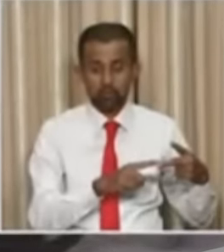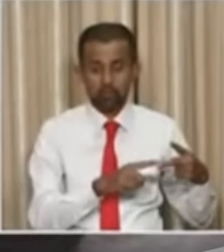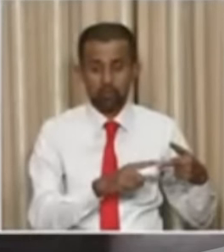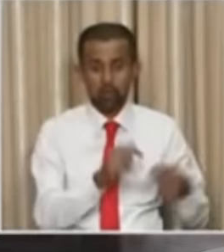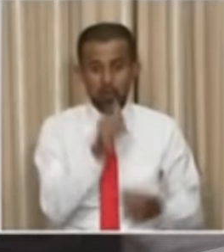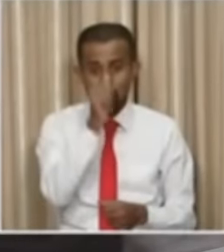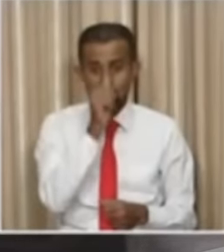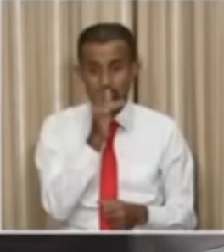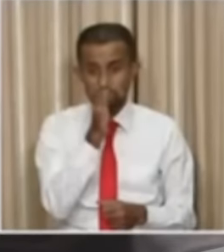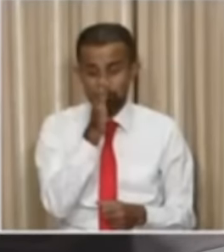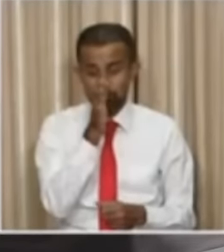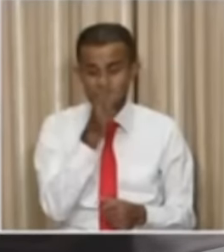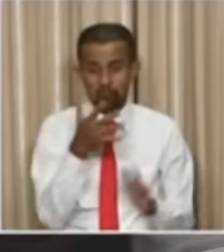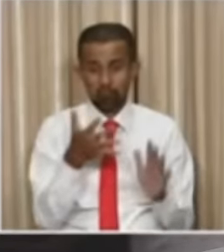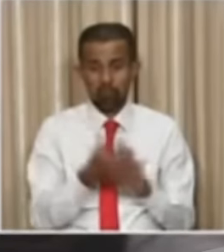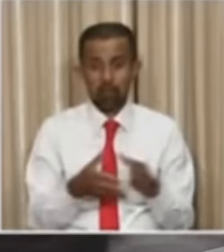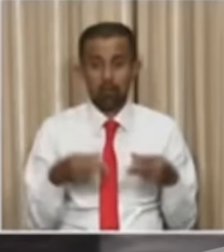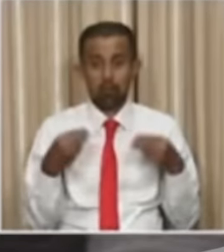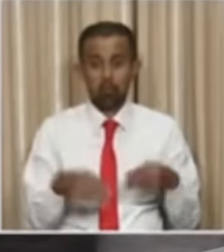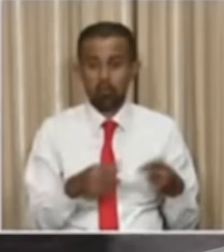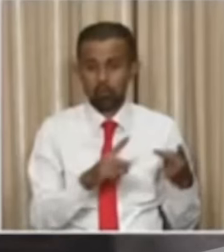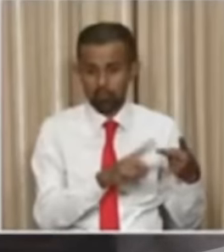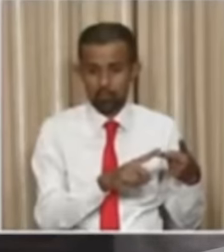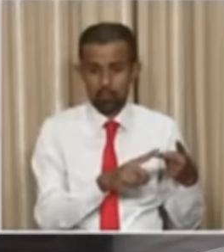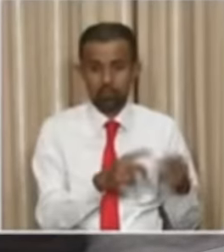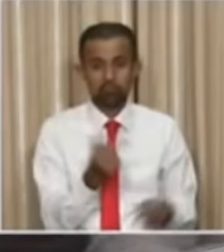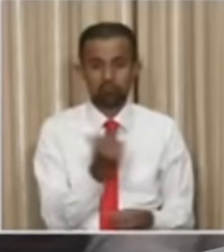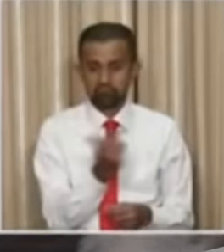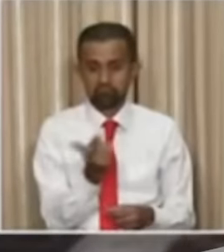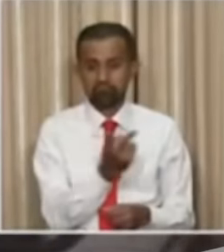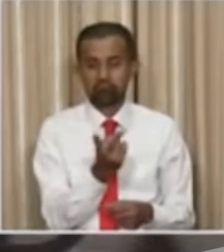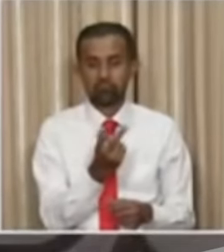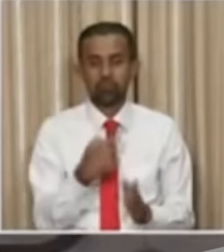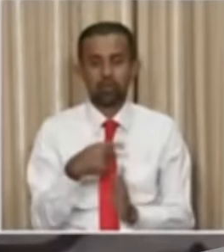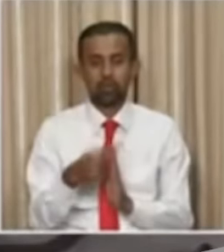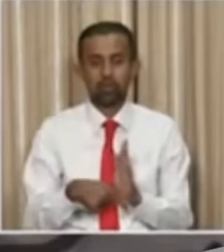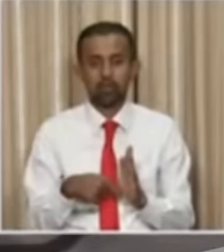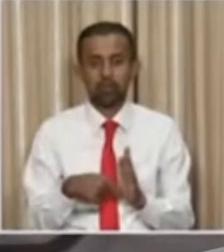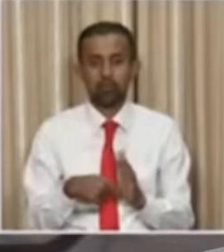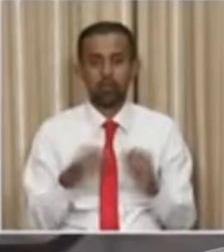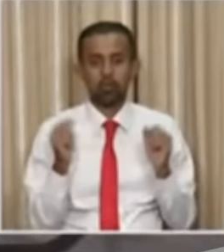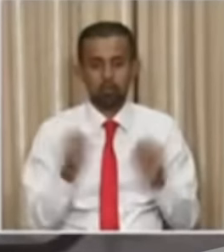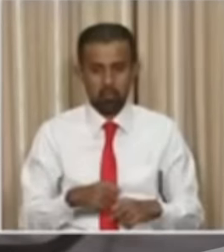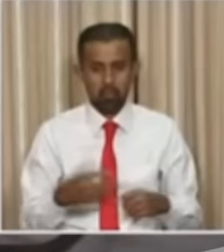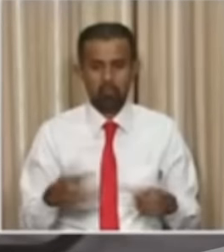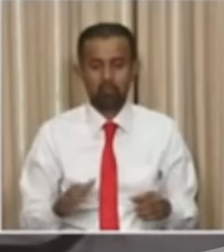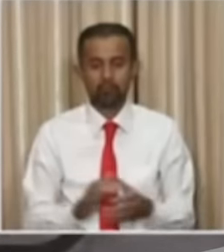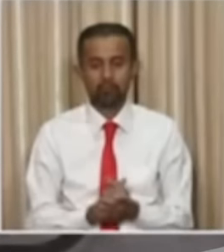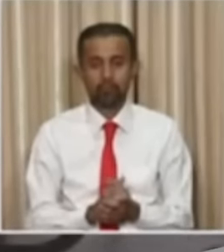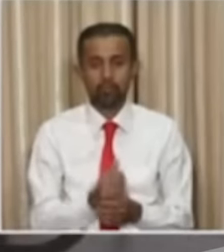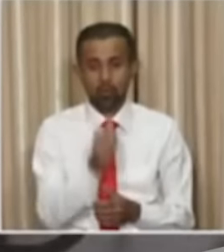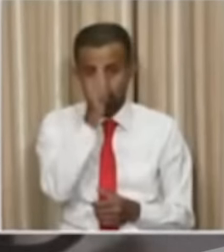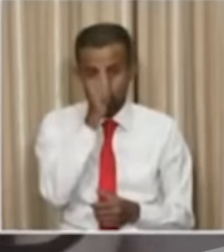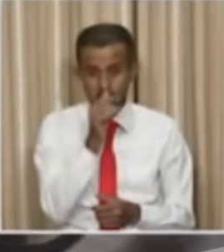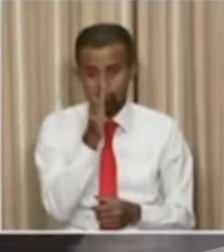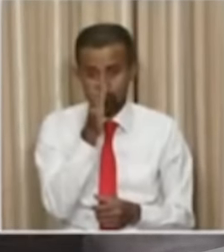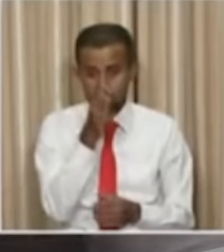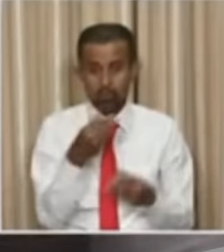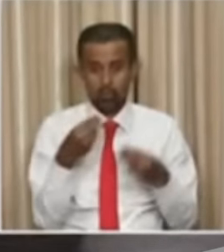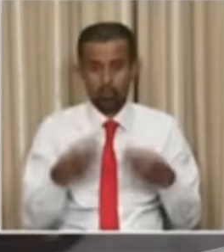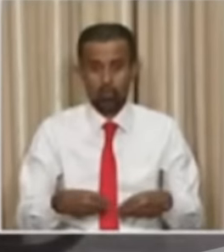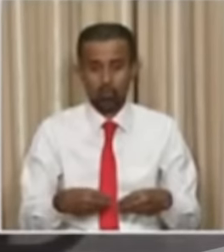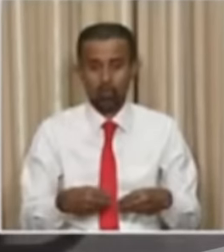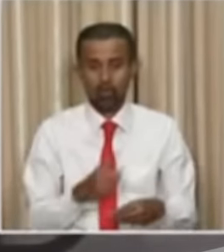හොරකම් වංචාව දූෂණේ නැස්ති. මේ දෙකෙන් තමයි අපේ රට ආර්ථික වශයෙන් කඩන් වැටුනේ. හොරකම් වංචාව දූෂණේ නැස්ති